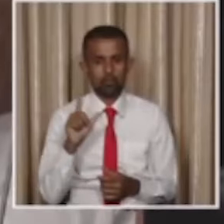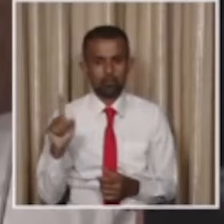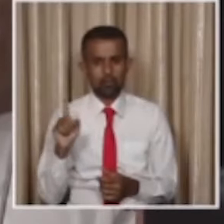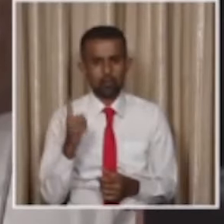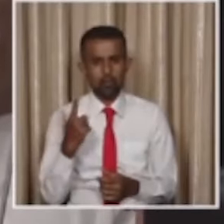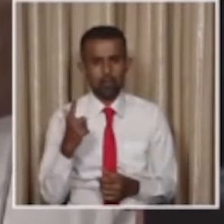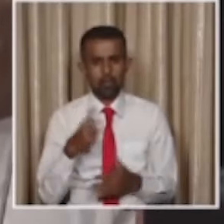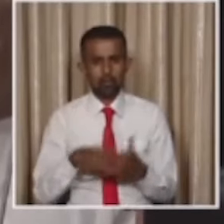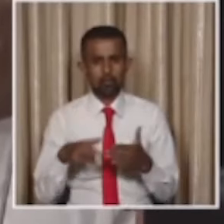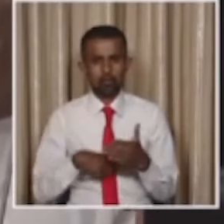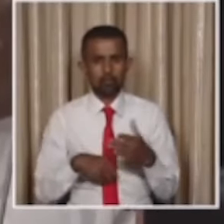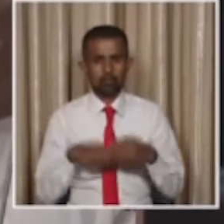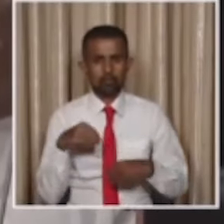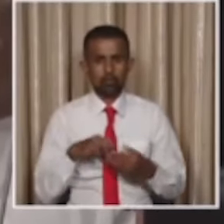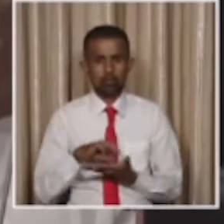1971 ඡන්දයෙන් තීරණය කරේ.